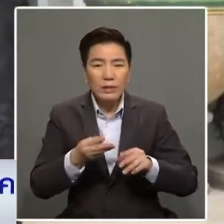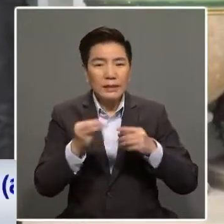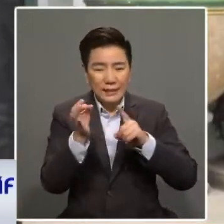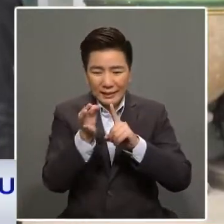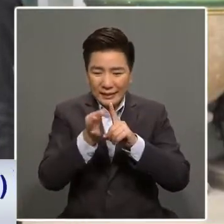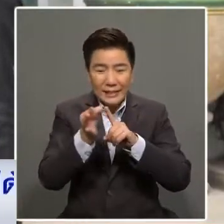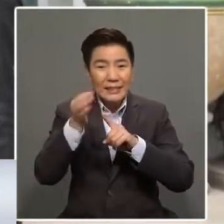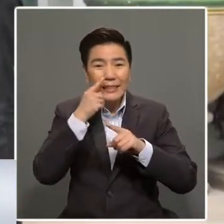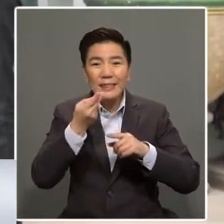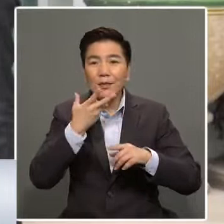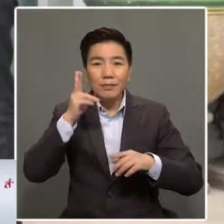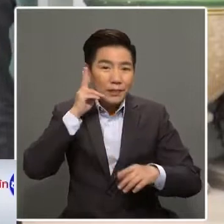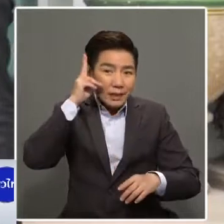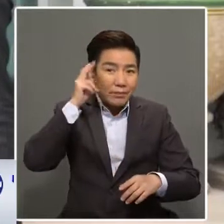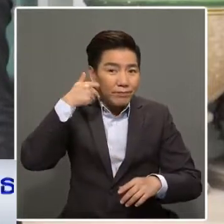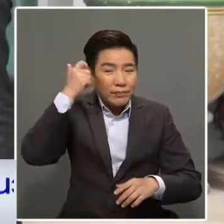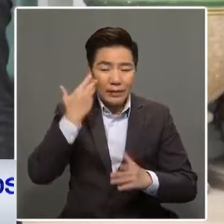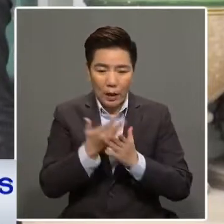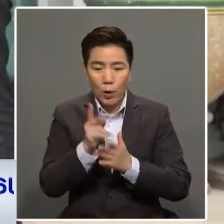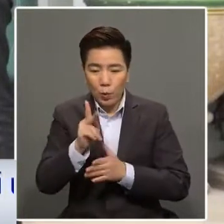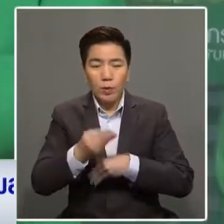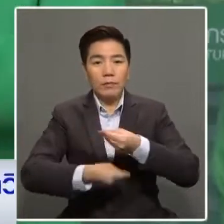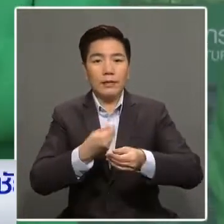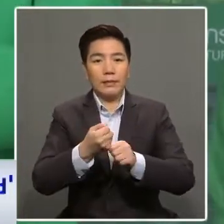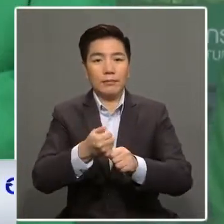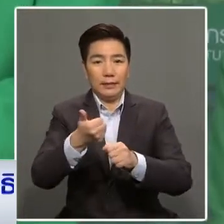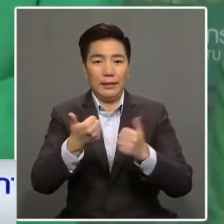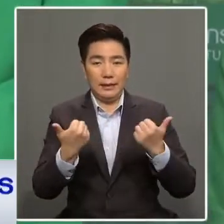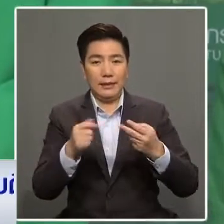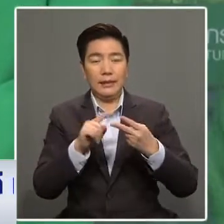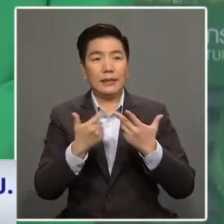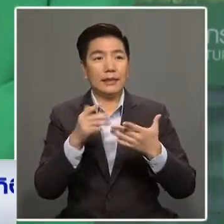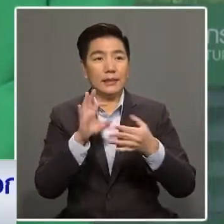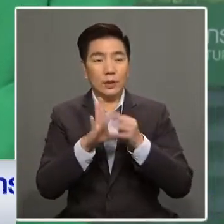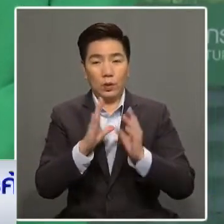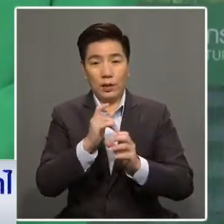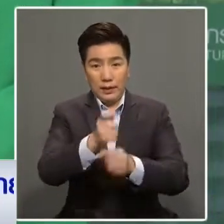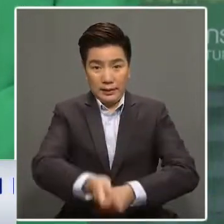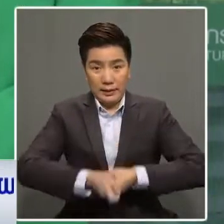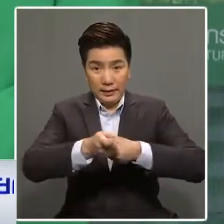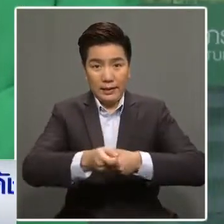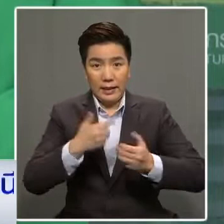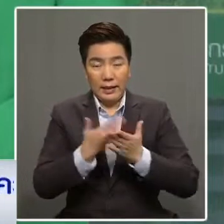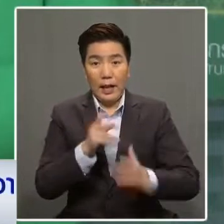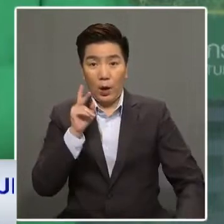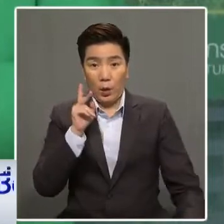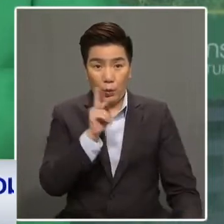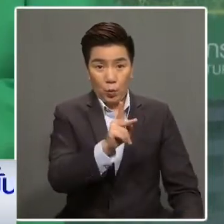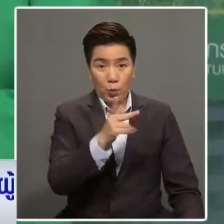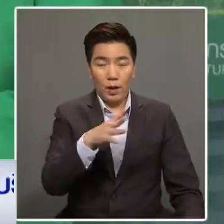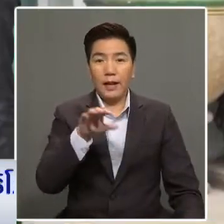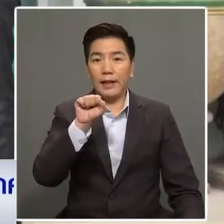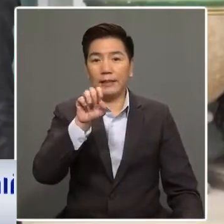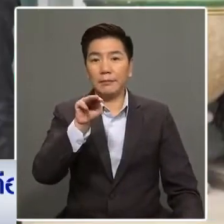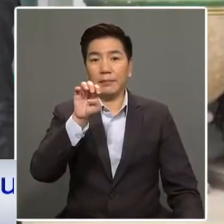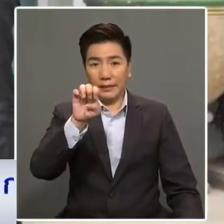ผมอะไรเราก็ยังสามารถปล่อยเงินกู้ได้ครับอีกส่วนหนึ่งสำหรับเกษตรกรลูกค้าที่กู้เงินโครงการ